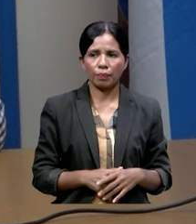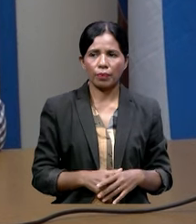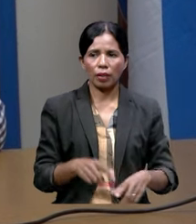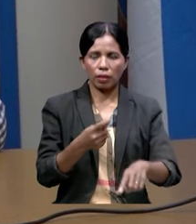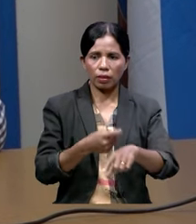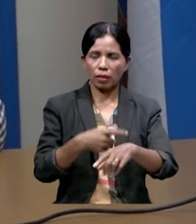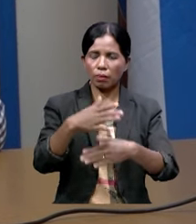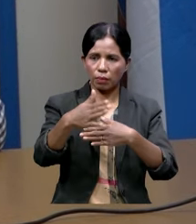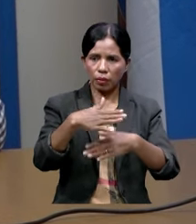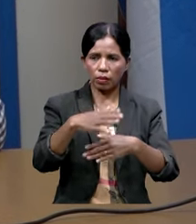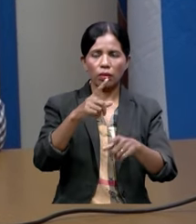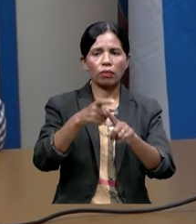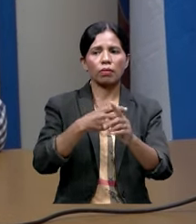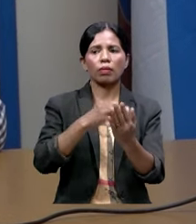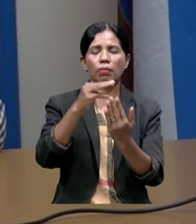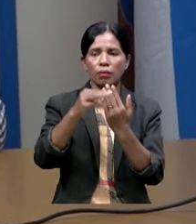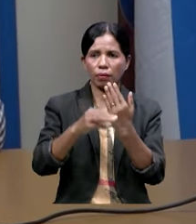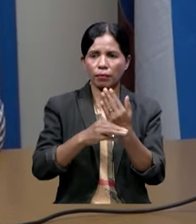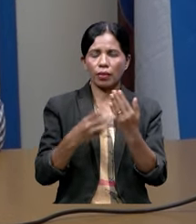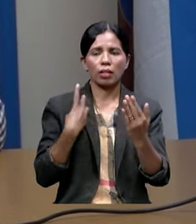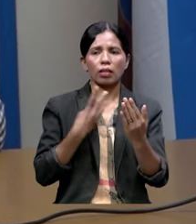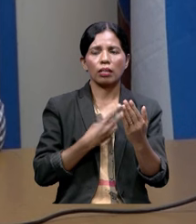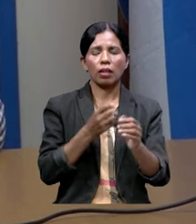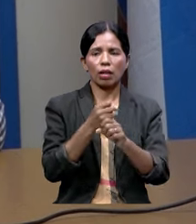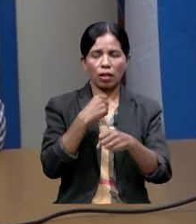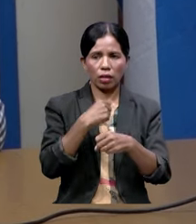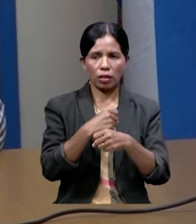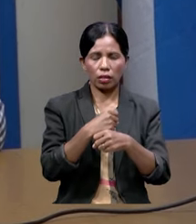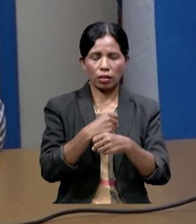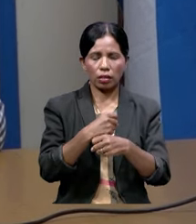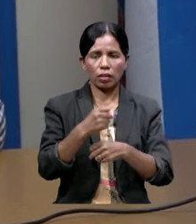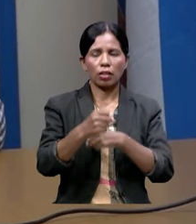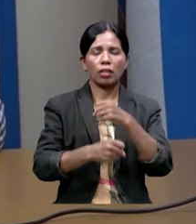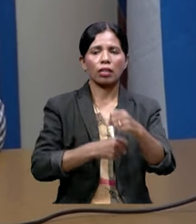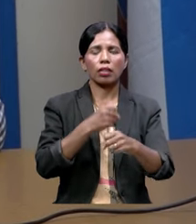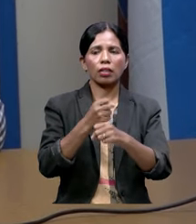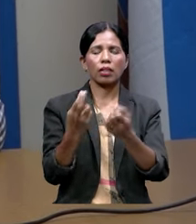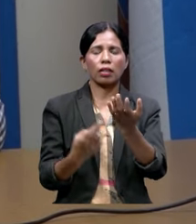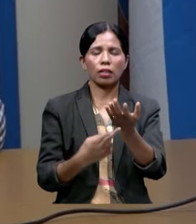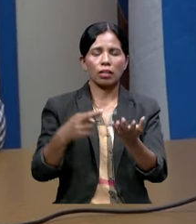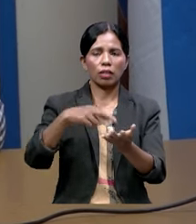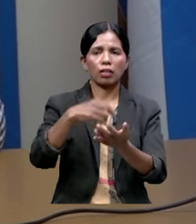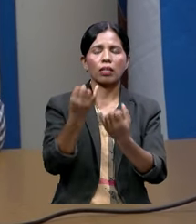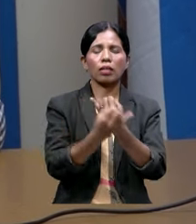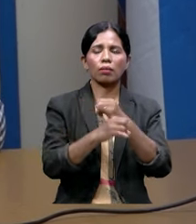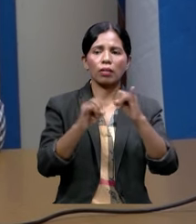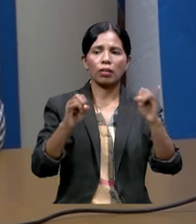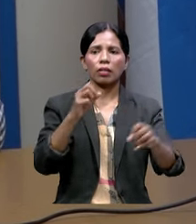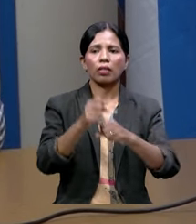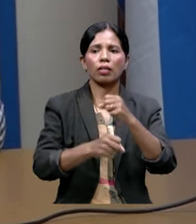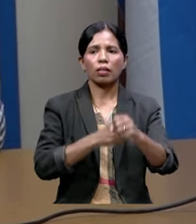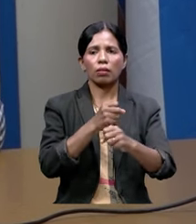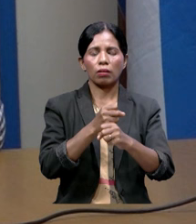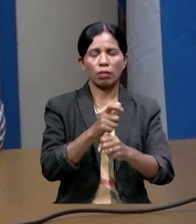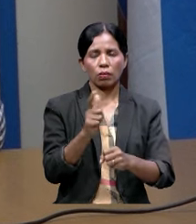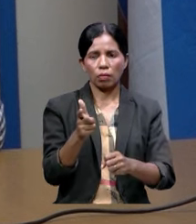badak mai, fulan mayu mai, ita halo, ita ninia aniversario restaurasao da independensia ne ba tinan rua nulu resin